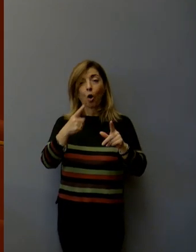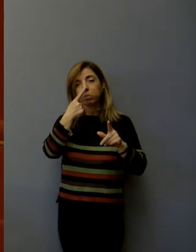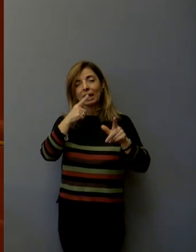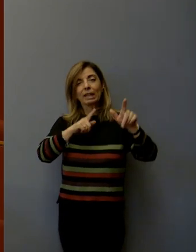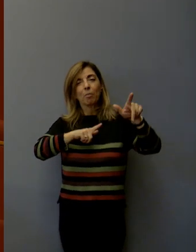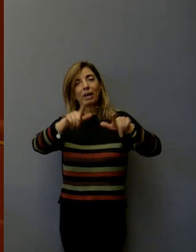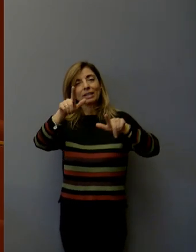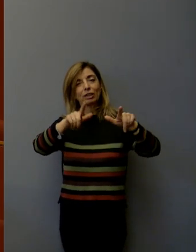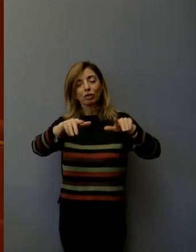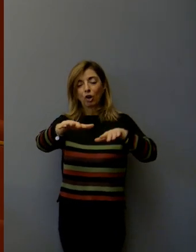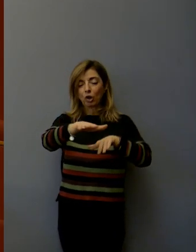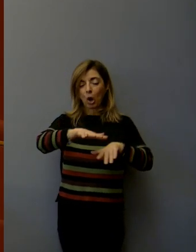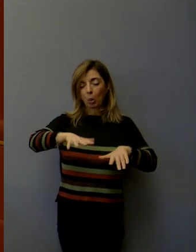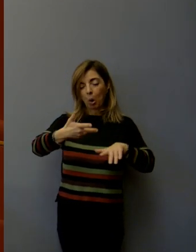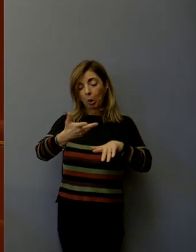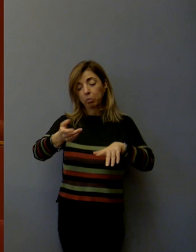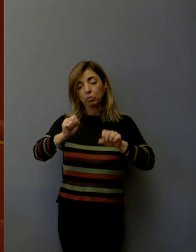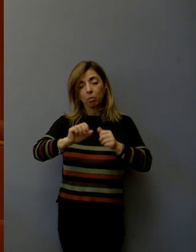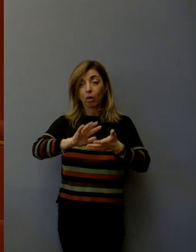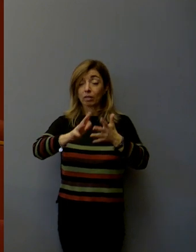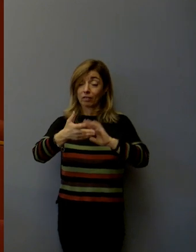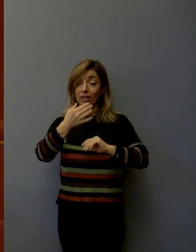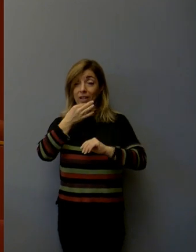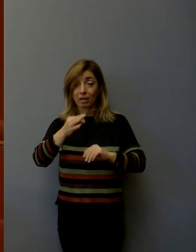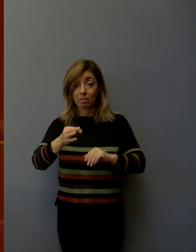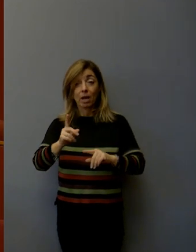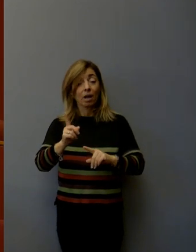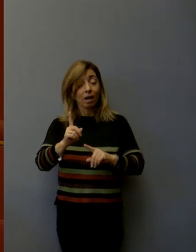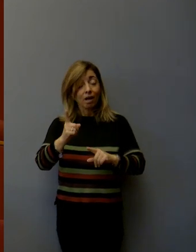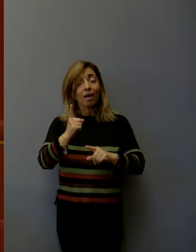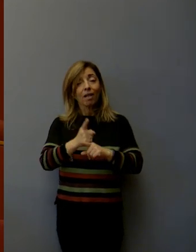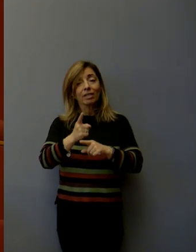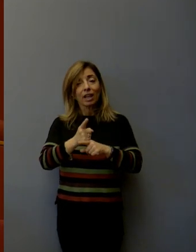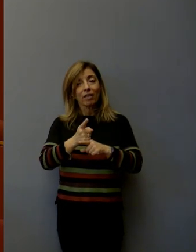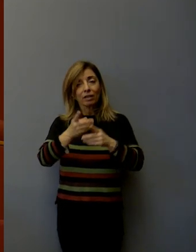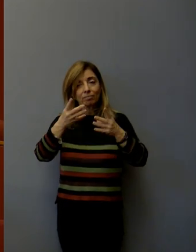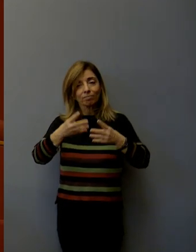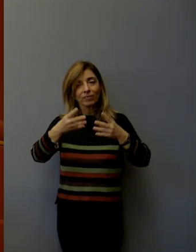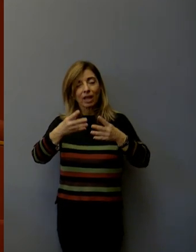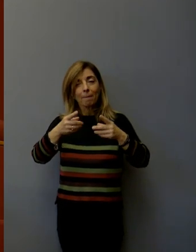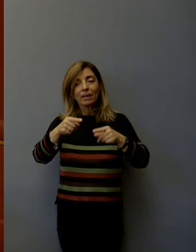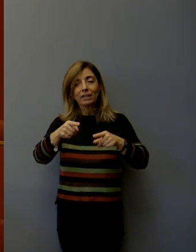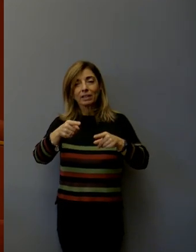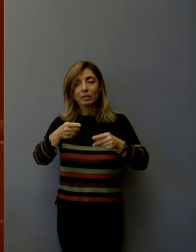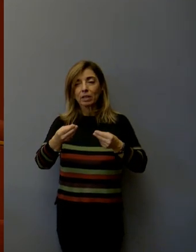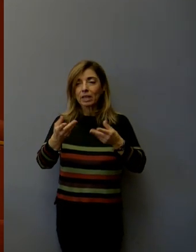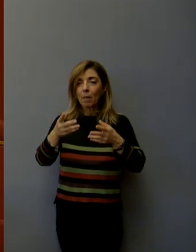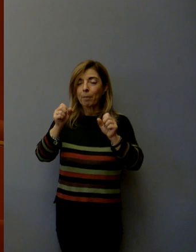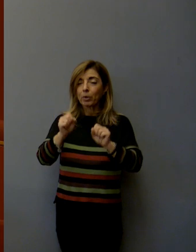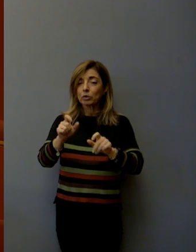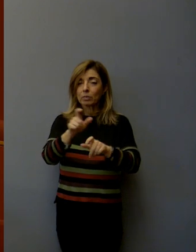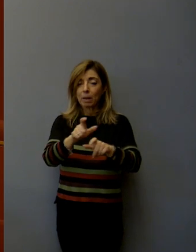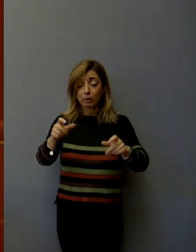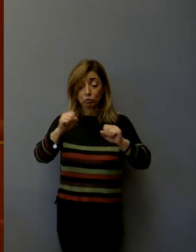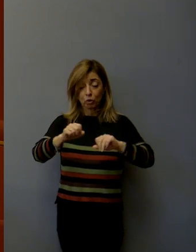un luogo brutto se poi non si riesce anche ad attivare quei meccanismi che permettono alla popolazione che abita a quei luoghi di poter